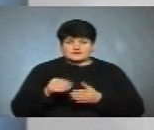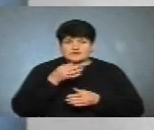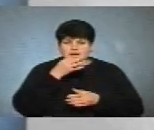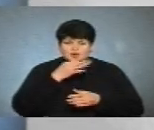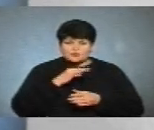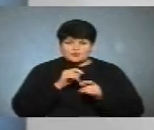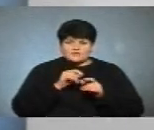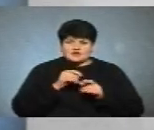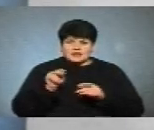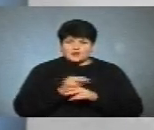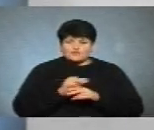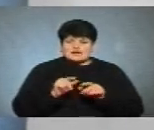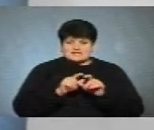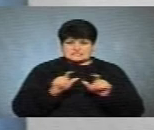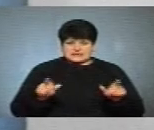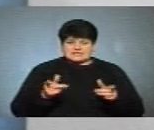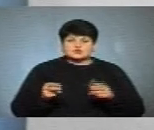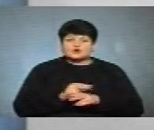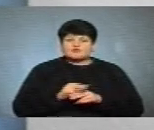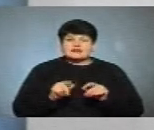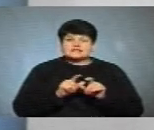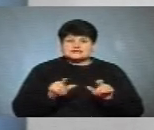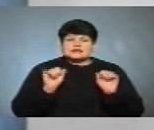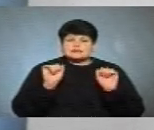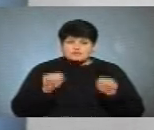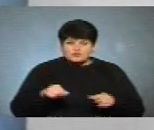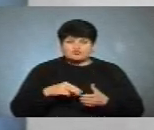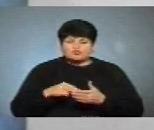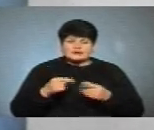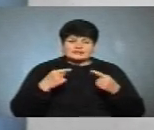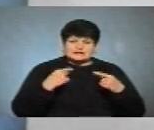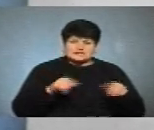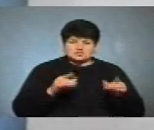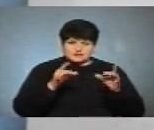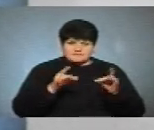лікувальні заклади. Якщо лікувальний заклад може закупити по іншому пакету